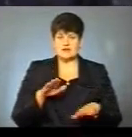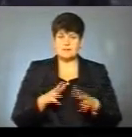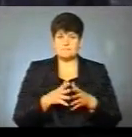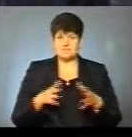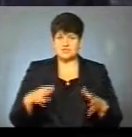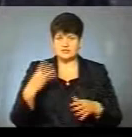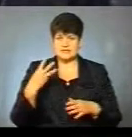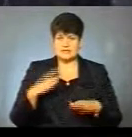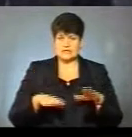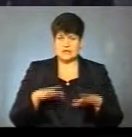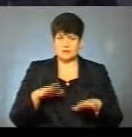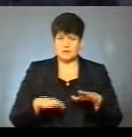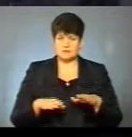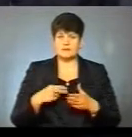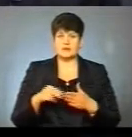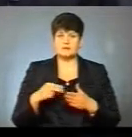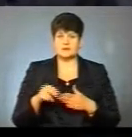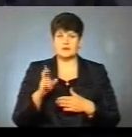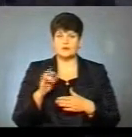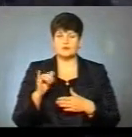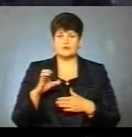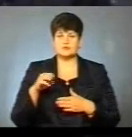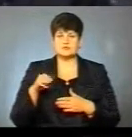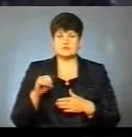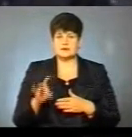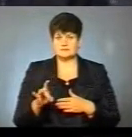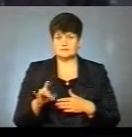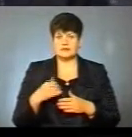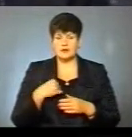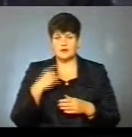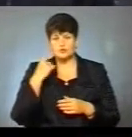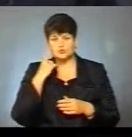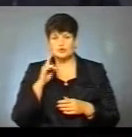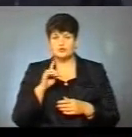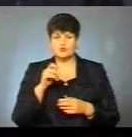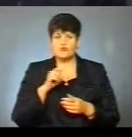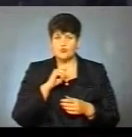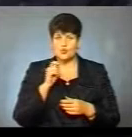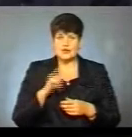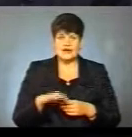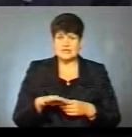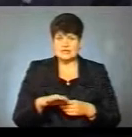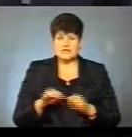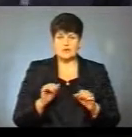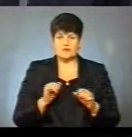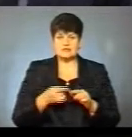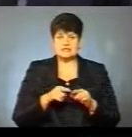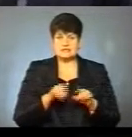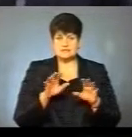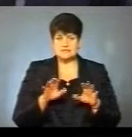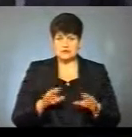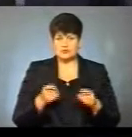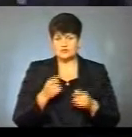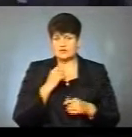більше 30 кілограм, придбання бустера. Думаю, що в Україні керуватися цим законом трішки